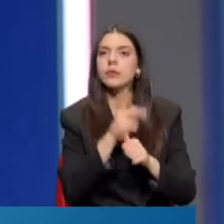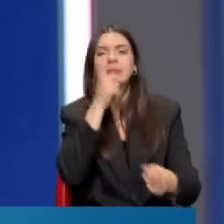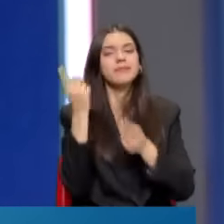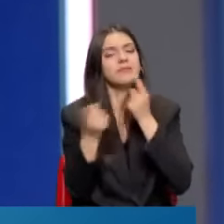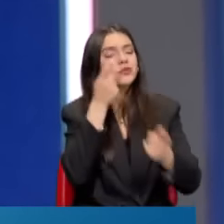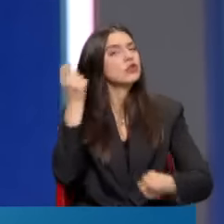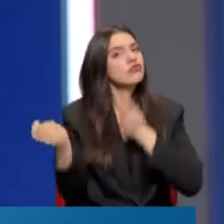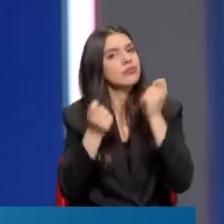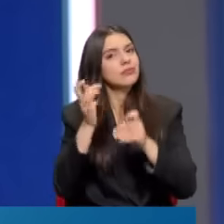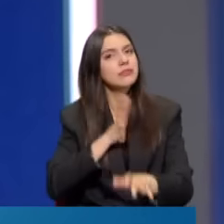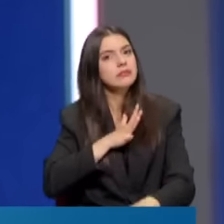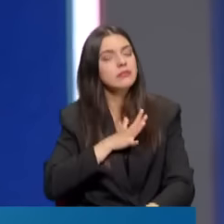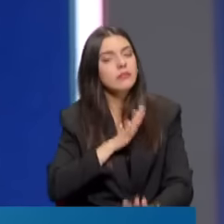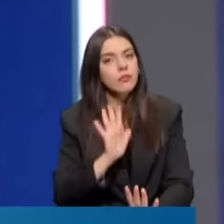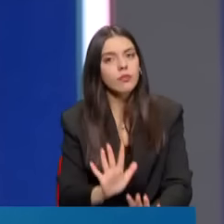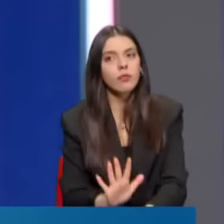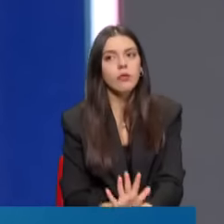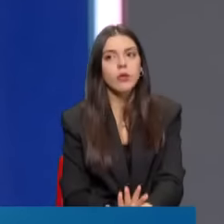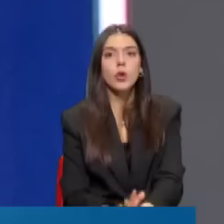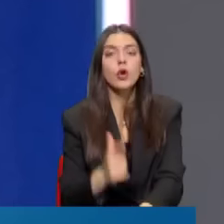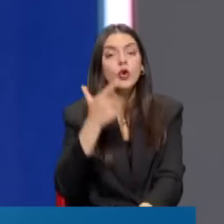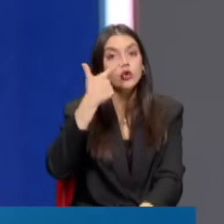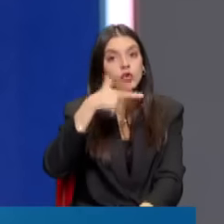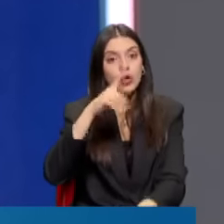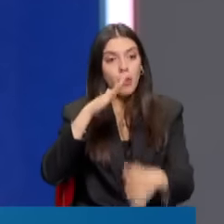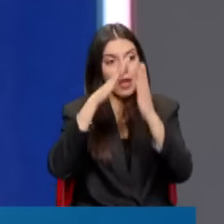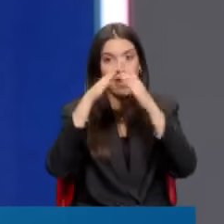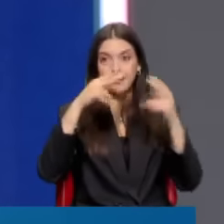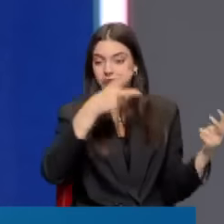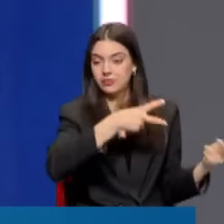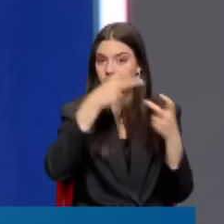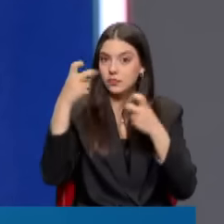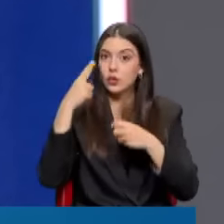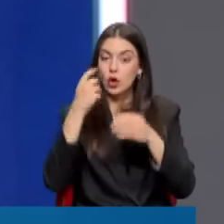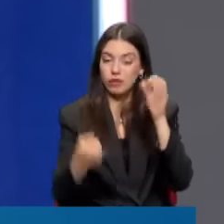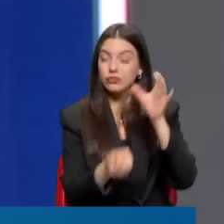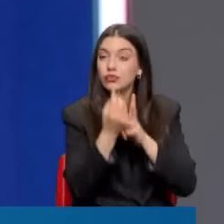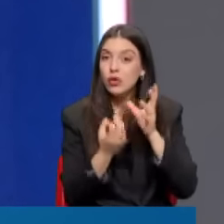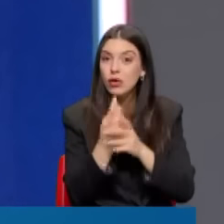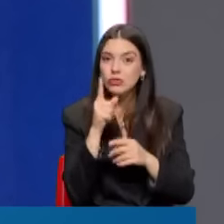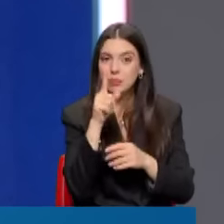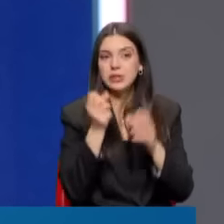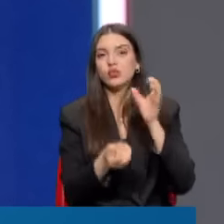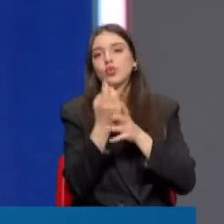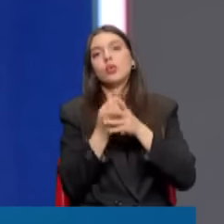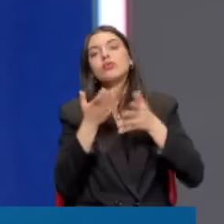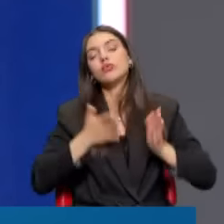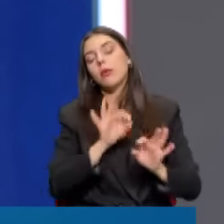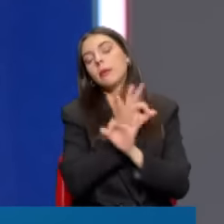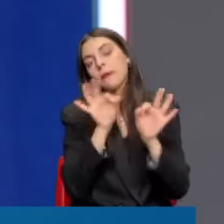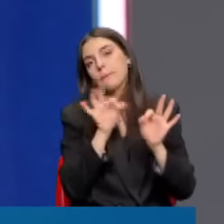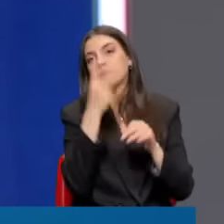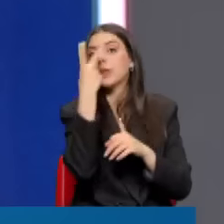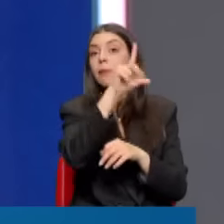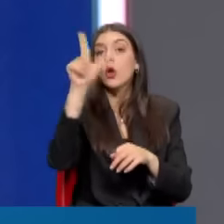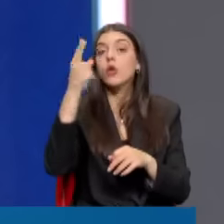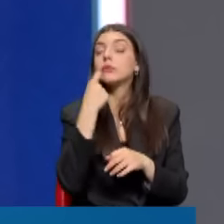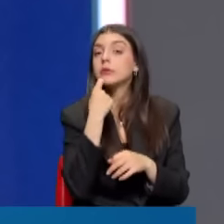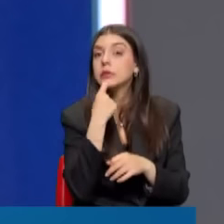çalışmalar var şimdi köyden kente göçün sonuç sonuçlanması bir sonuç doğuruyor 2010 yılında